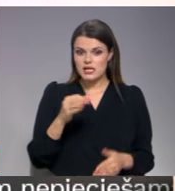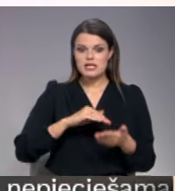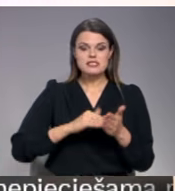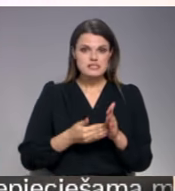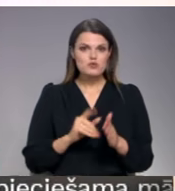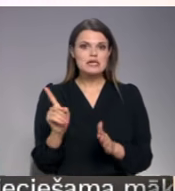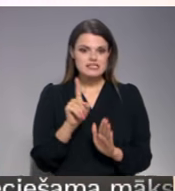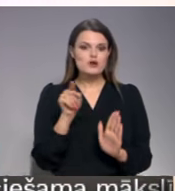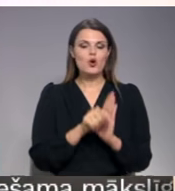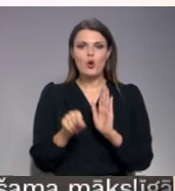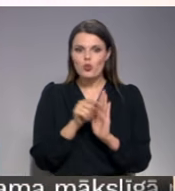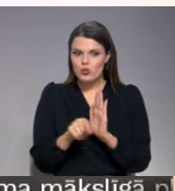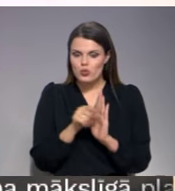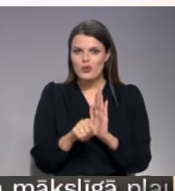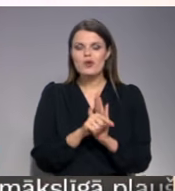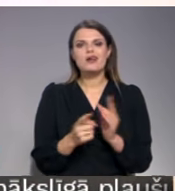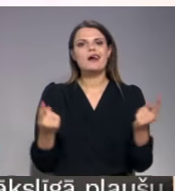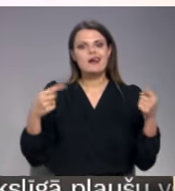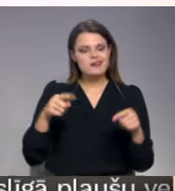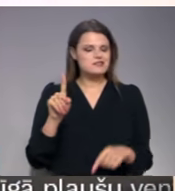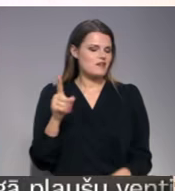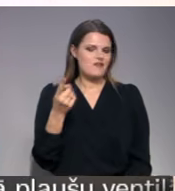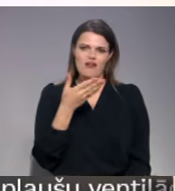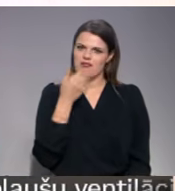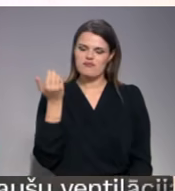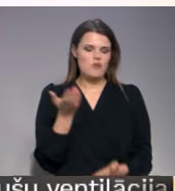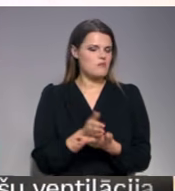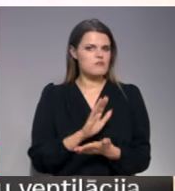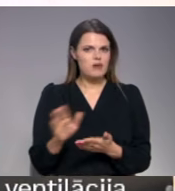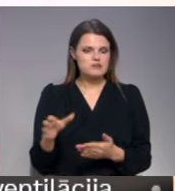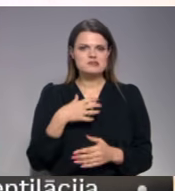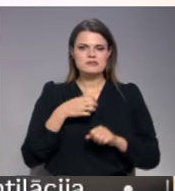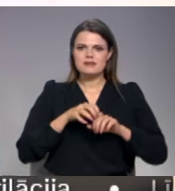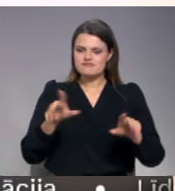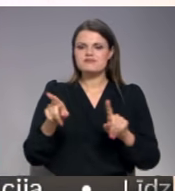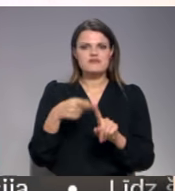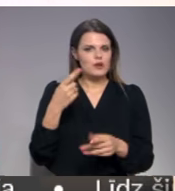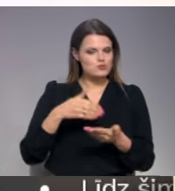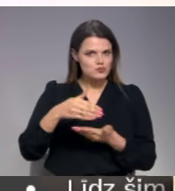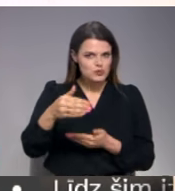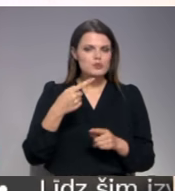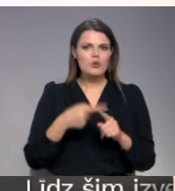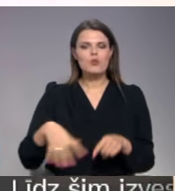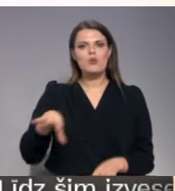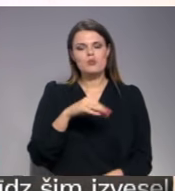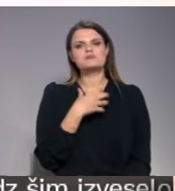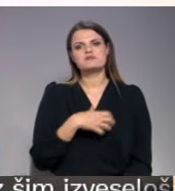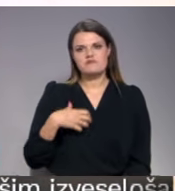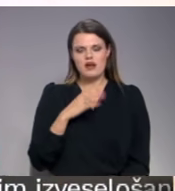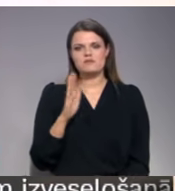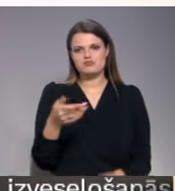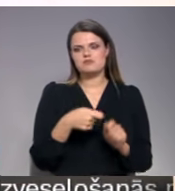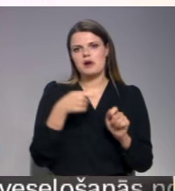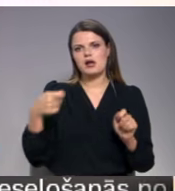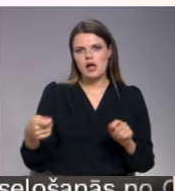tiek kontrolēta, ka krīze vēl nav beigusies, pandēmija vēl nav beigusies, un mums būs jāpagarina